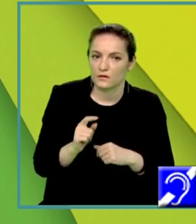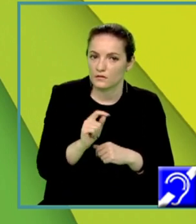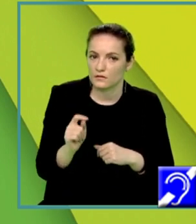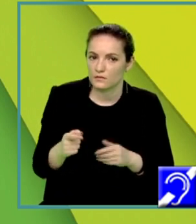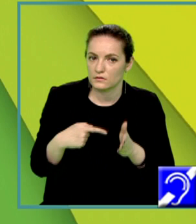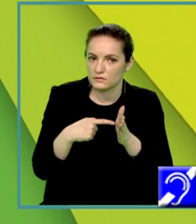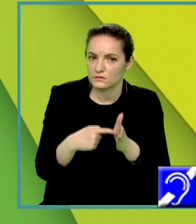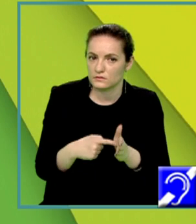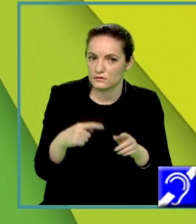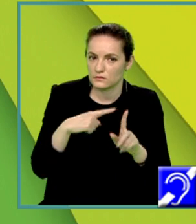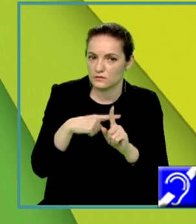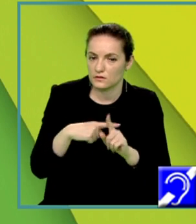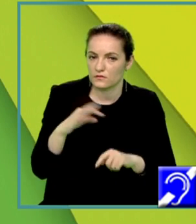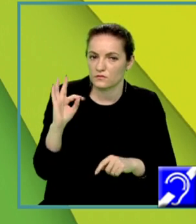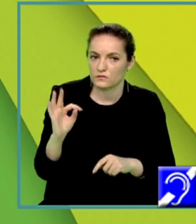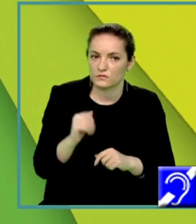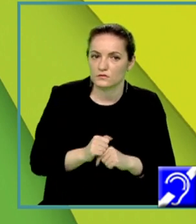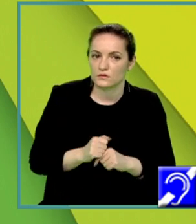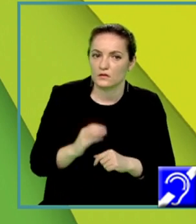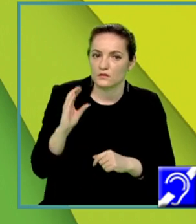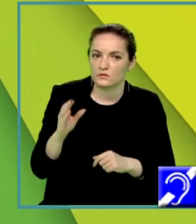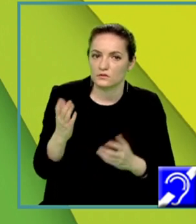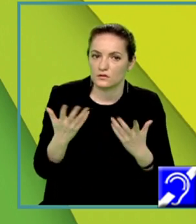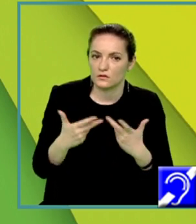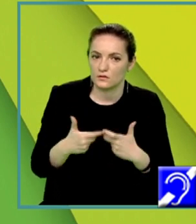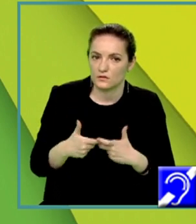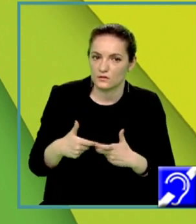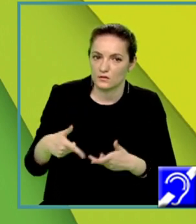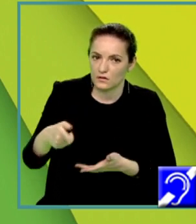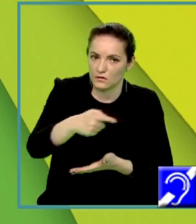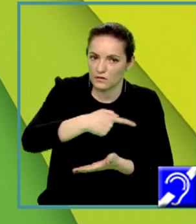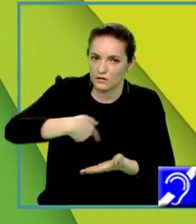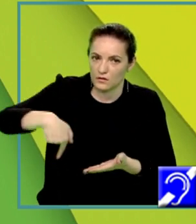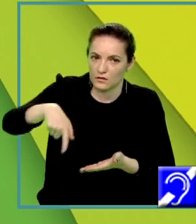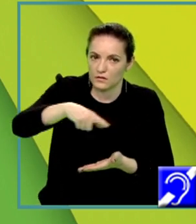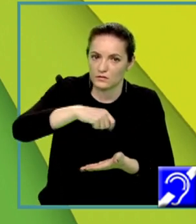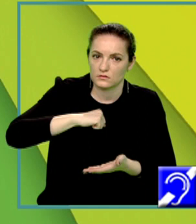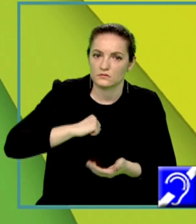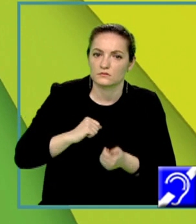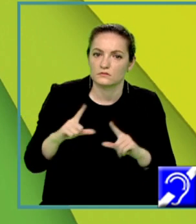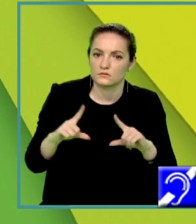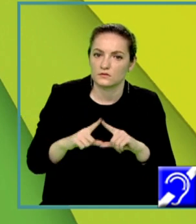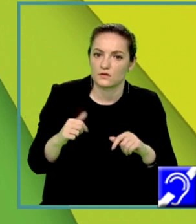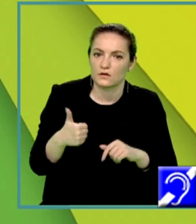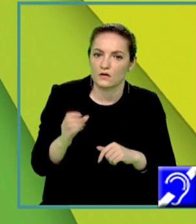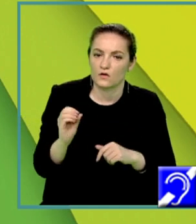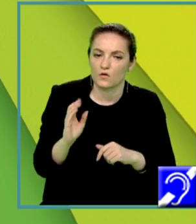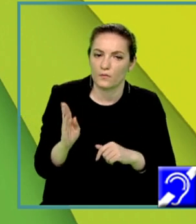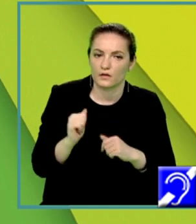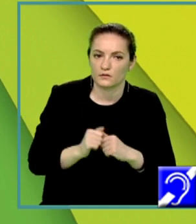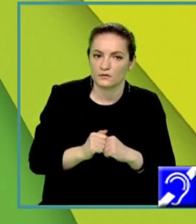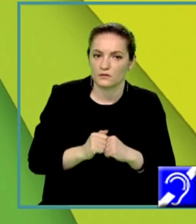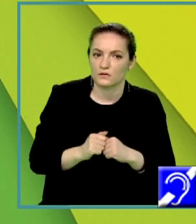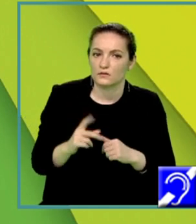grafic funcția. La punctul C să calculăm raza cercului circumscris triunghiului AOB, iar